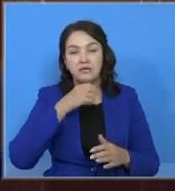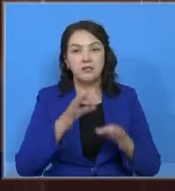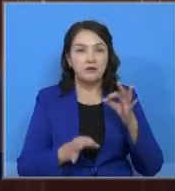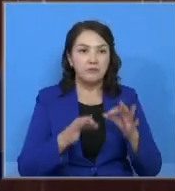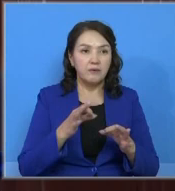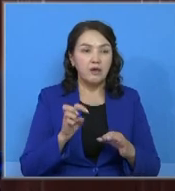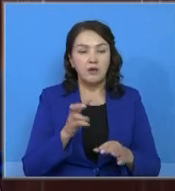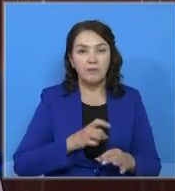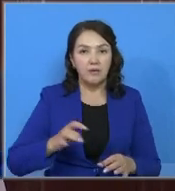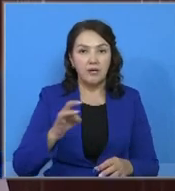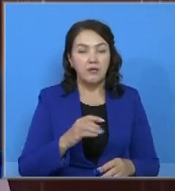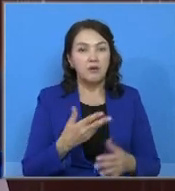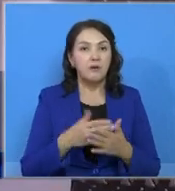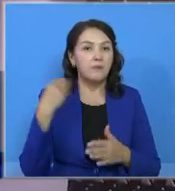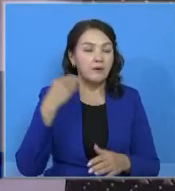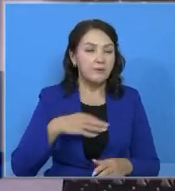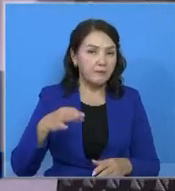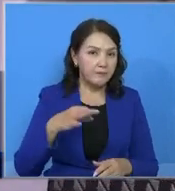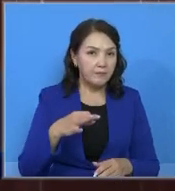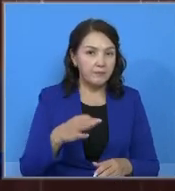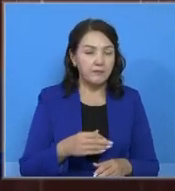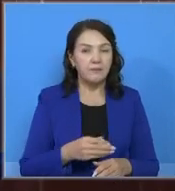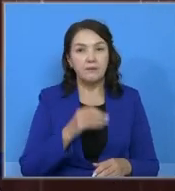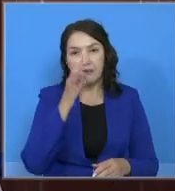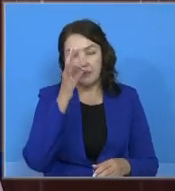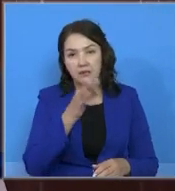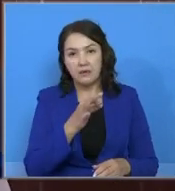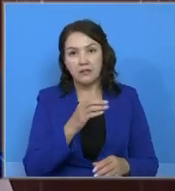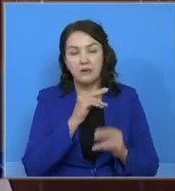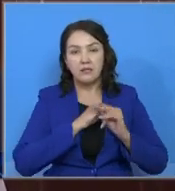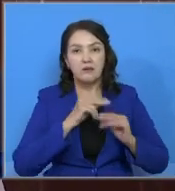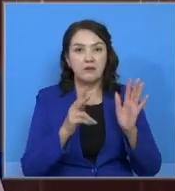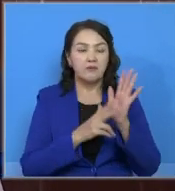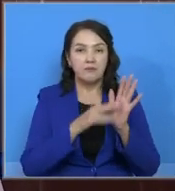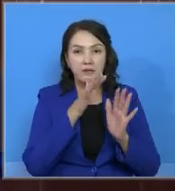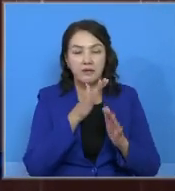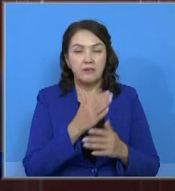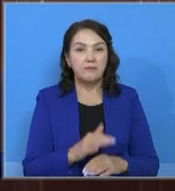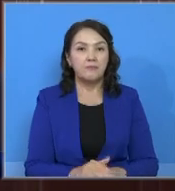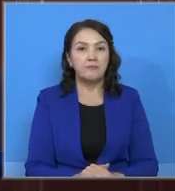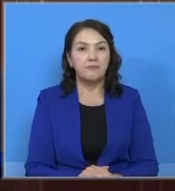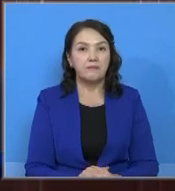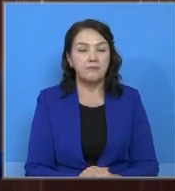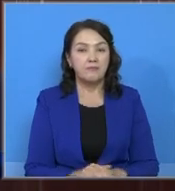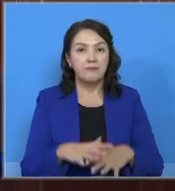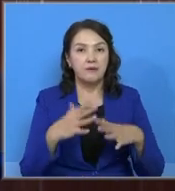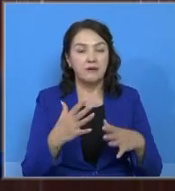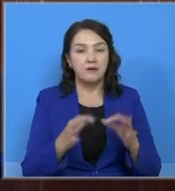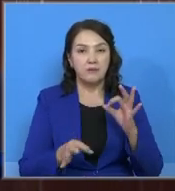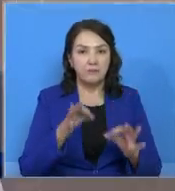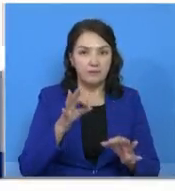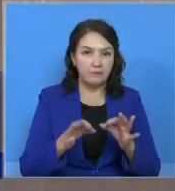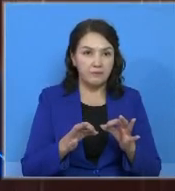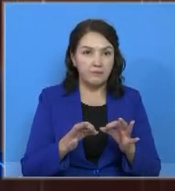пристава Мугалжарского районного суда Актюбинской области. Стаж работы у меня более 8 лет. Более 8 лет именно в судебном